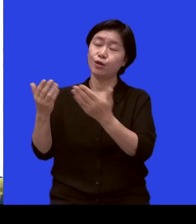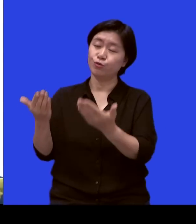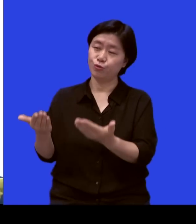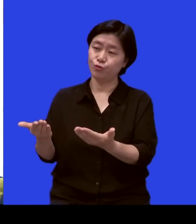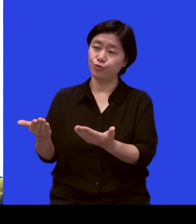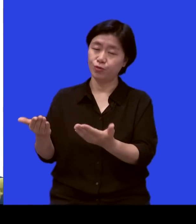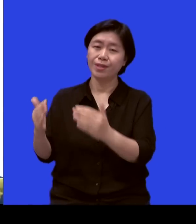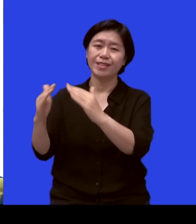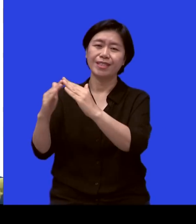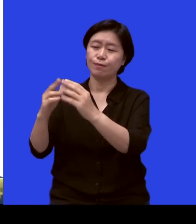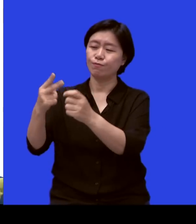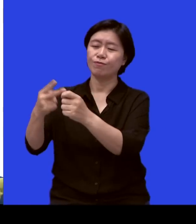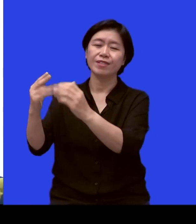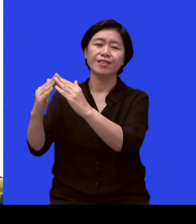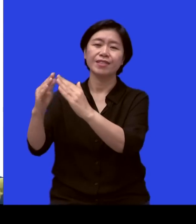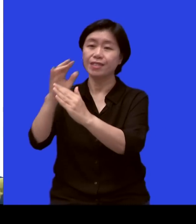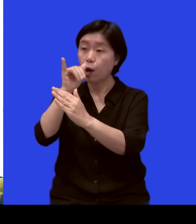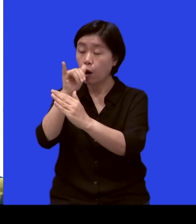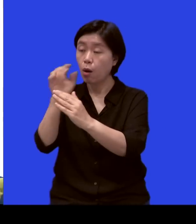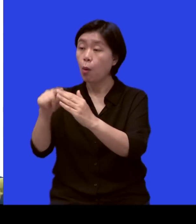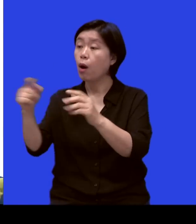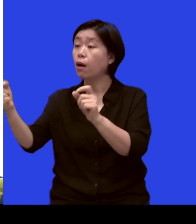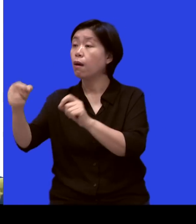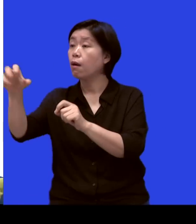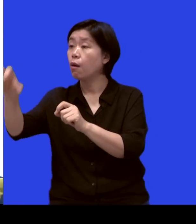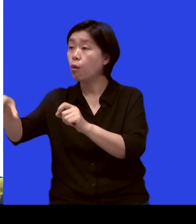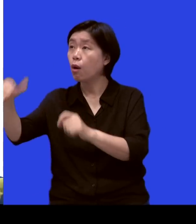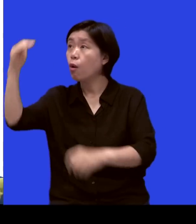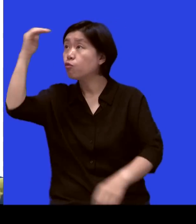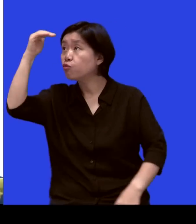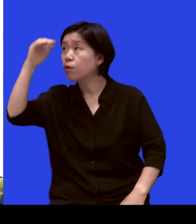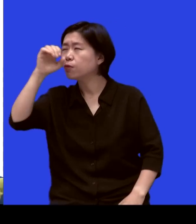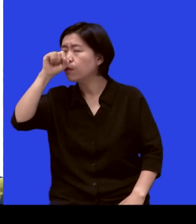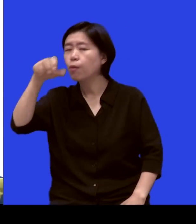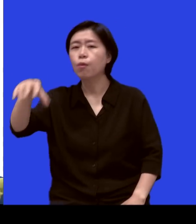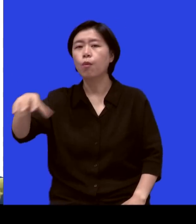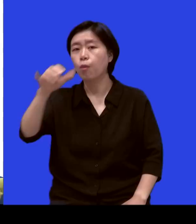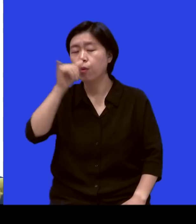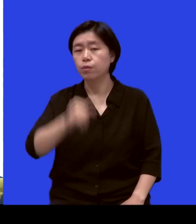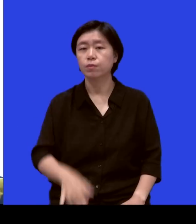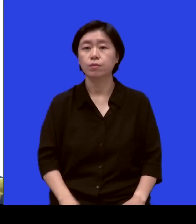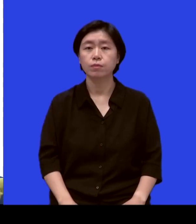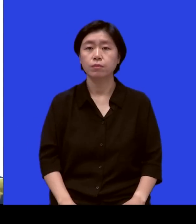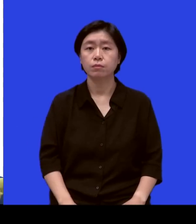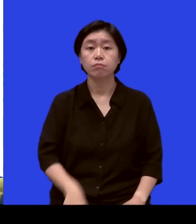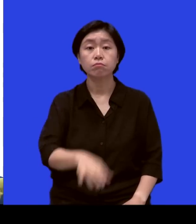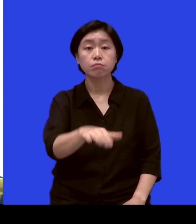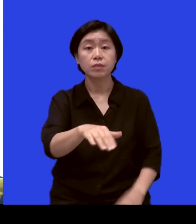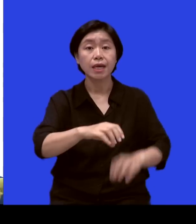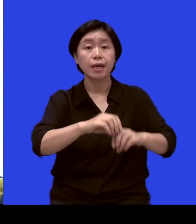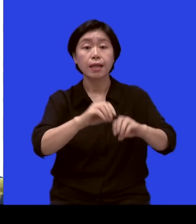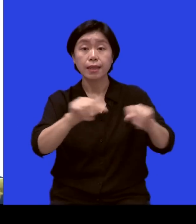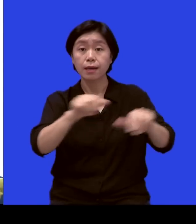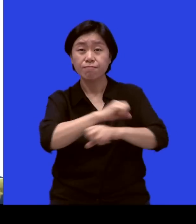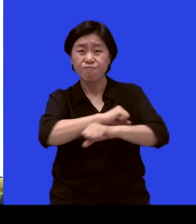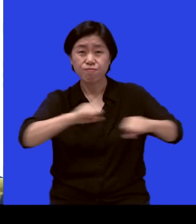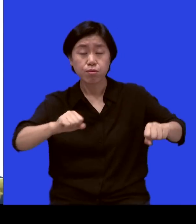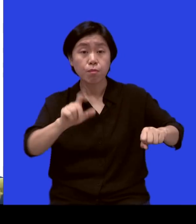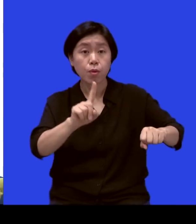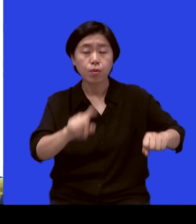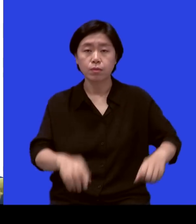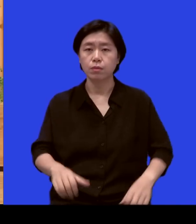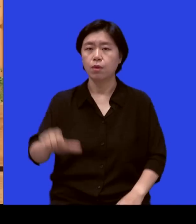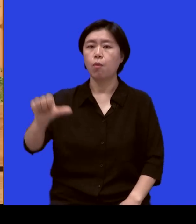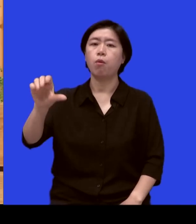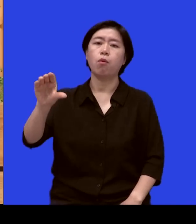옆에 아주 그 산정에 좋은 곳이 있다는 거예요. 네. 그래서 그게 크기가 얼마나 되나요? 그랬더니